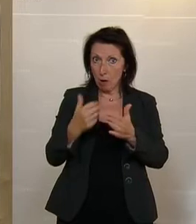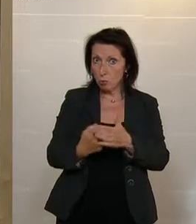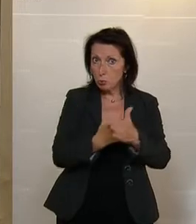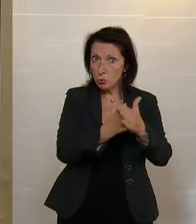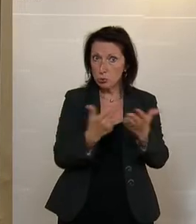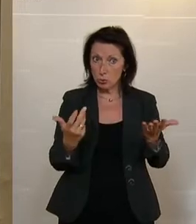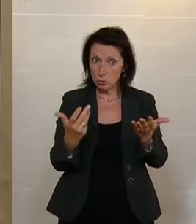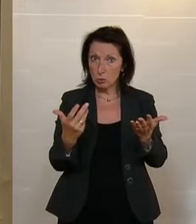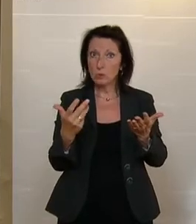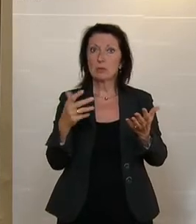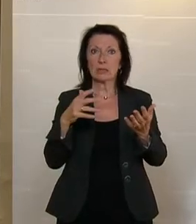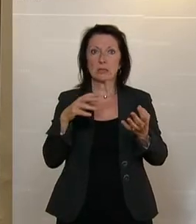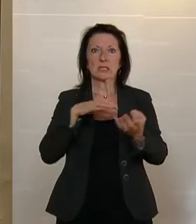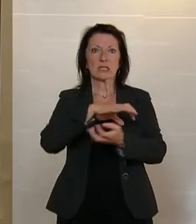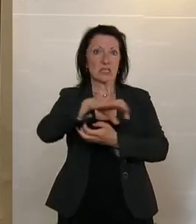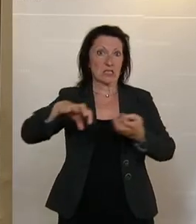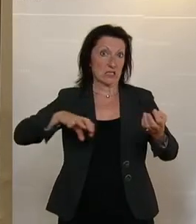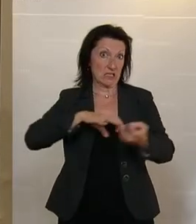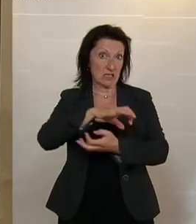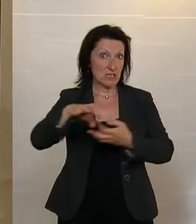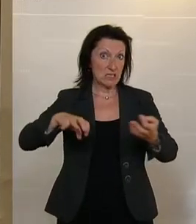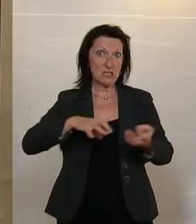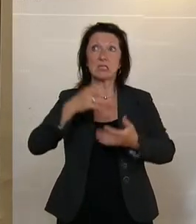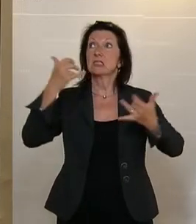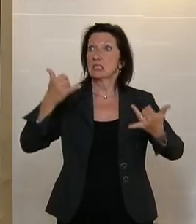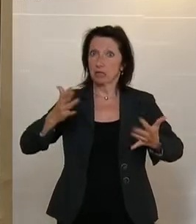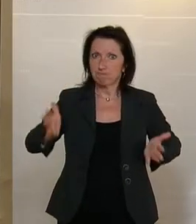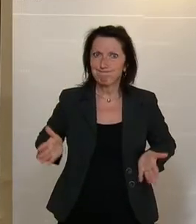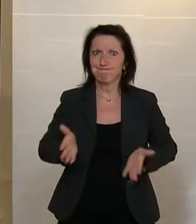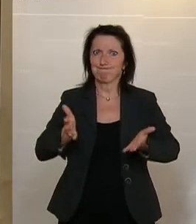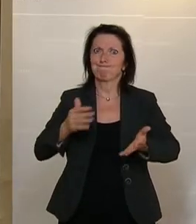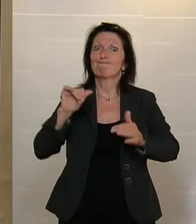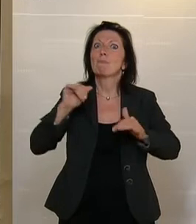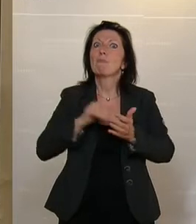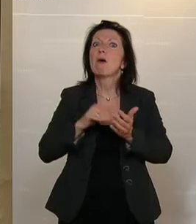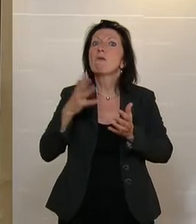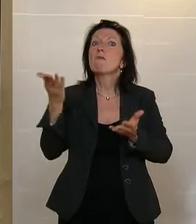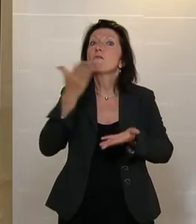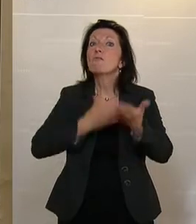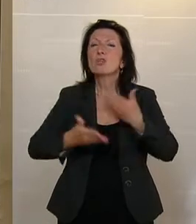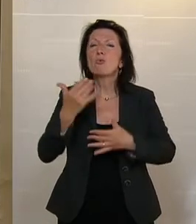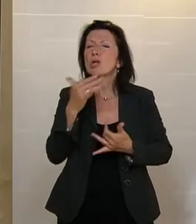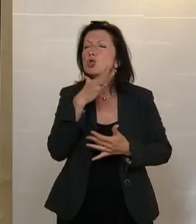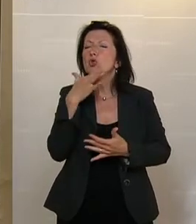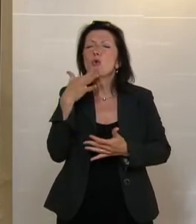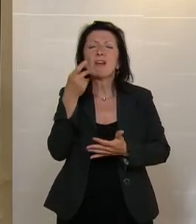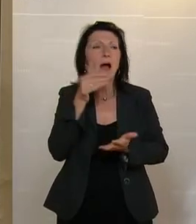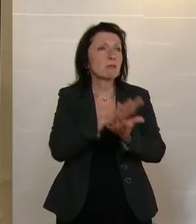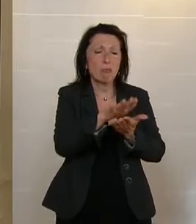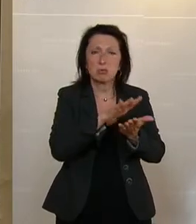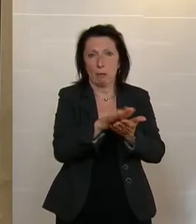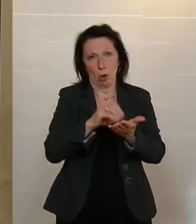diese Krise von der Wirtschaft rüberzuführen ist. Und es fließt so viel Geld wie noch nie in